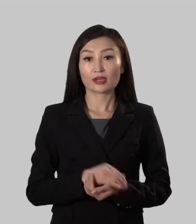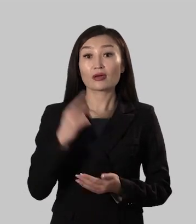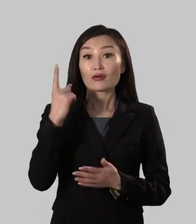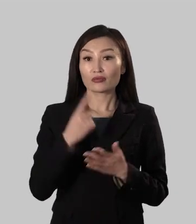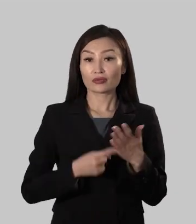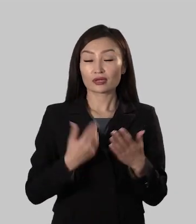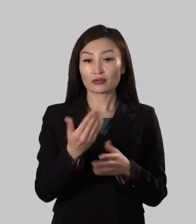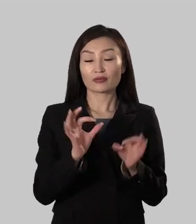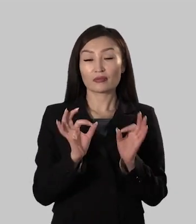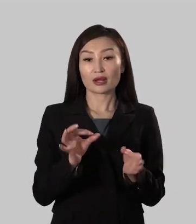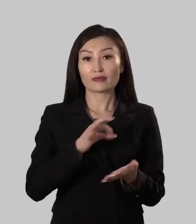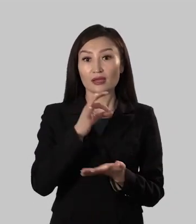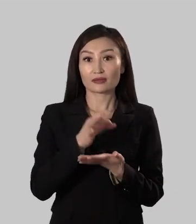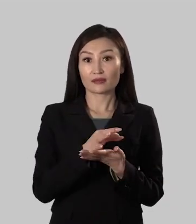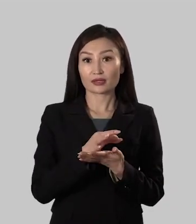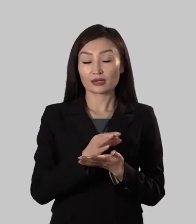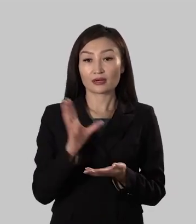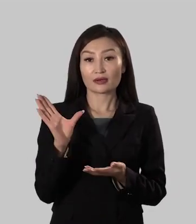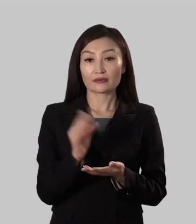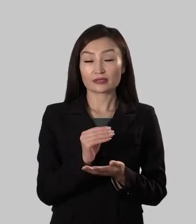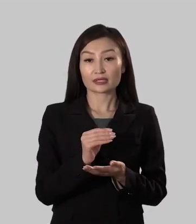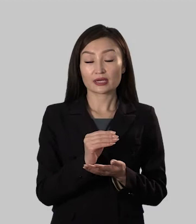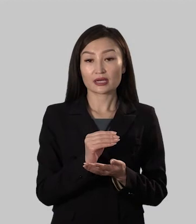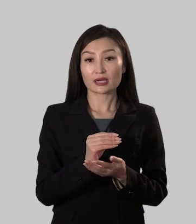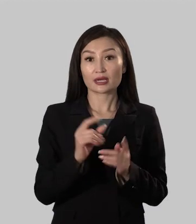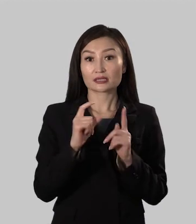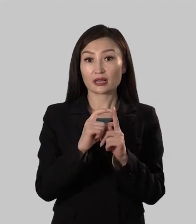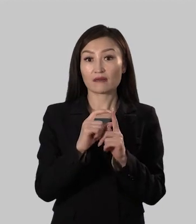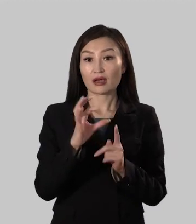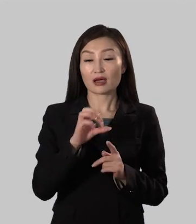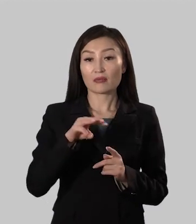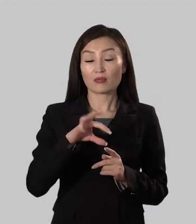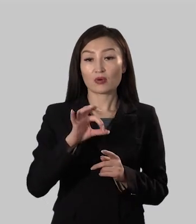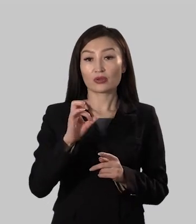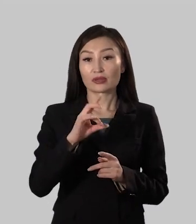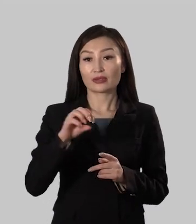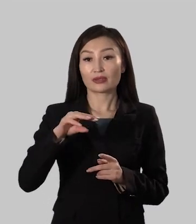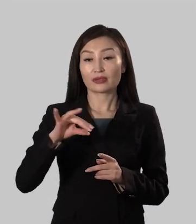Уверена, что вы правильно ответили. Все разгадки – слова-омонимы.